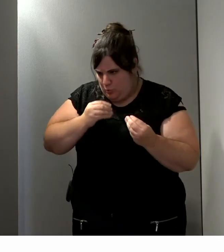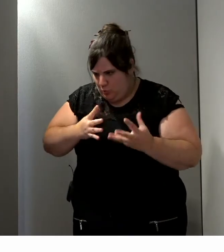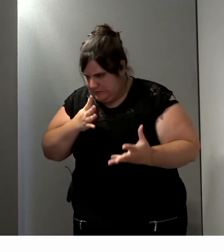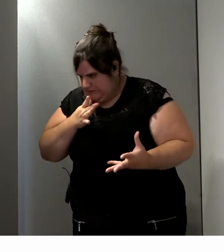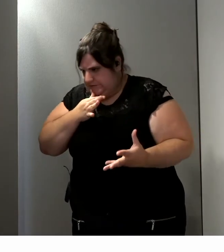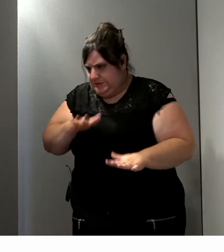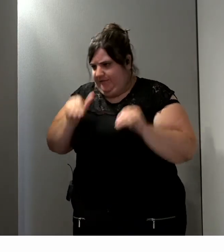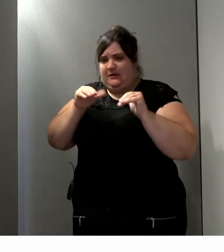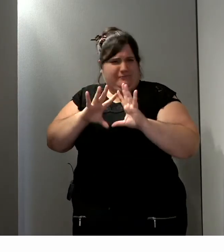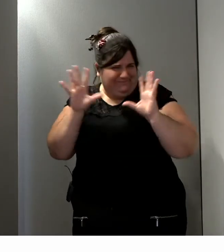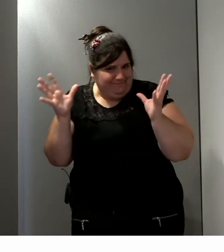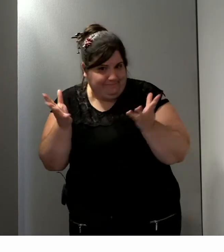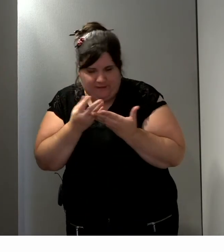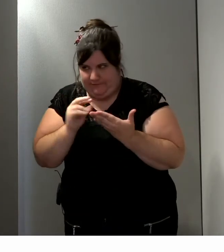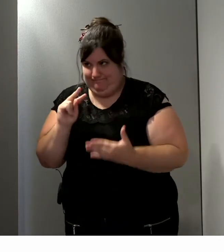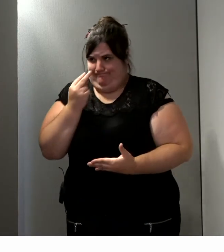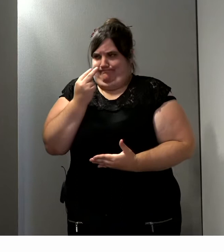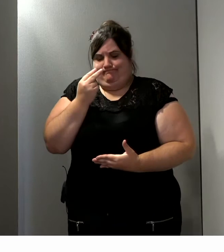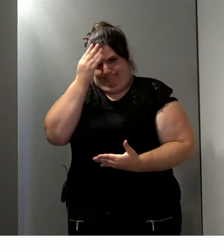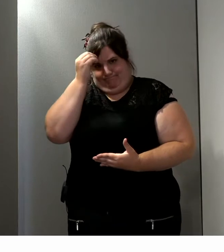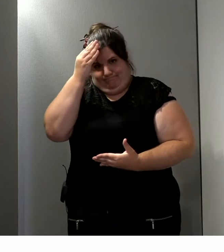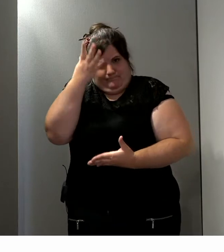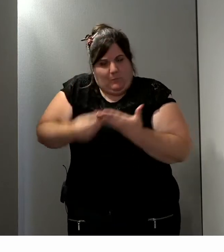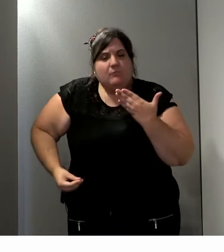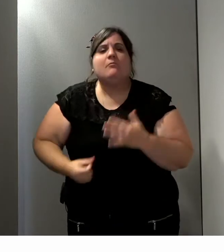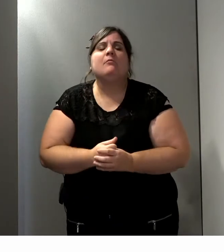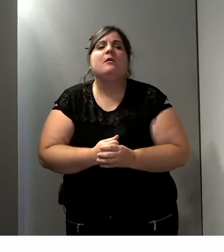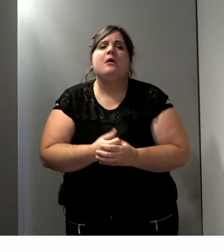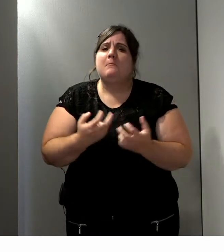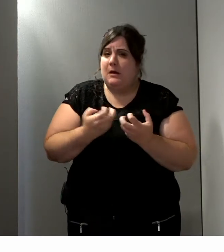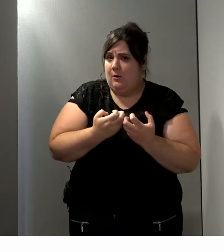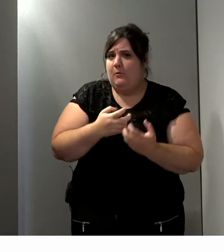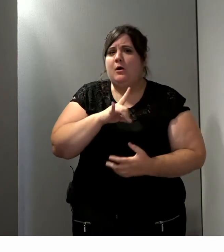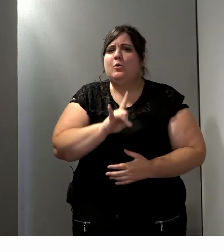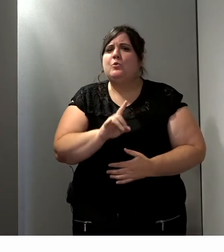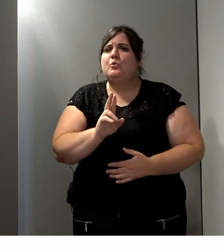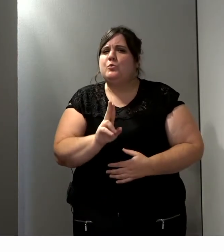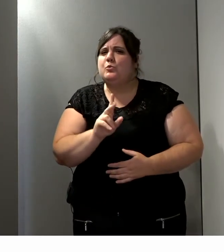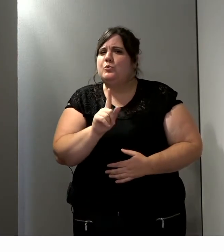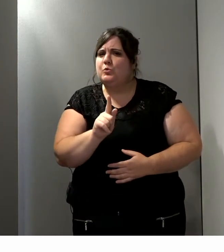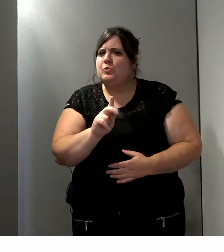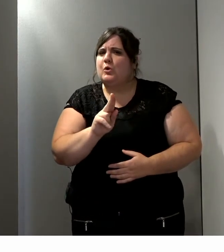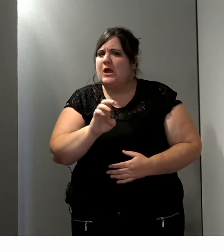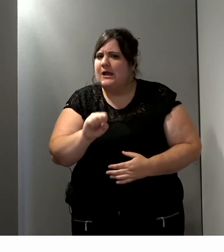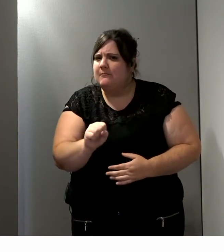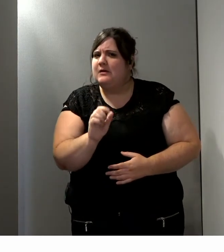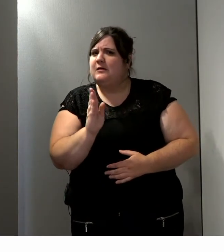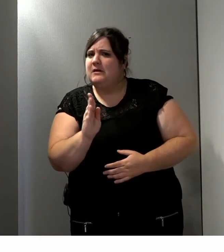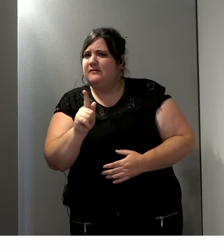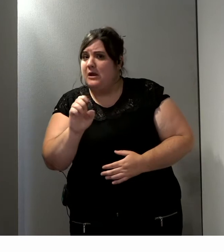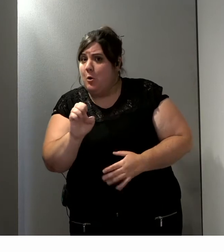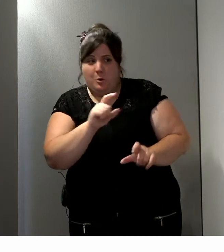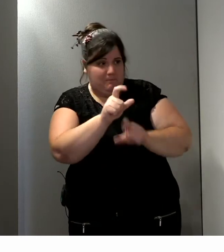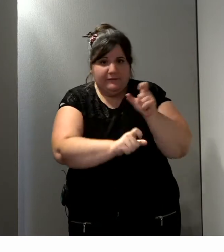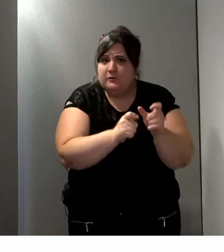personnes en situation de handicap. Et là évidemment tous les acteurs mentionnés par exemple par Hugues, BGE et son offre de formation, tous les acteurs de l'accompagnement, de